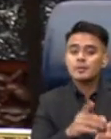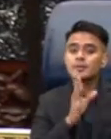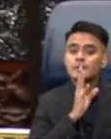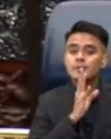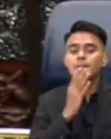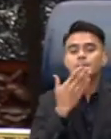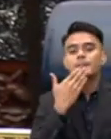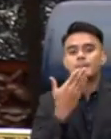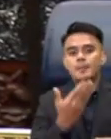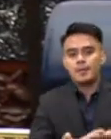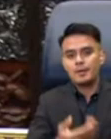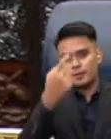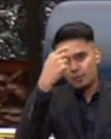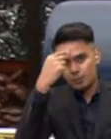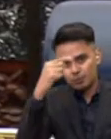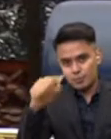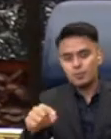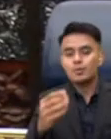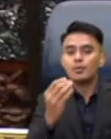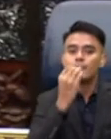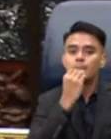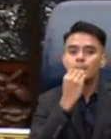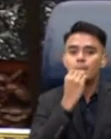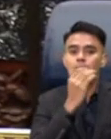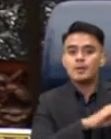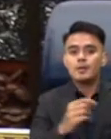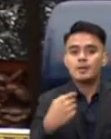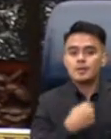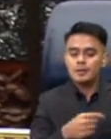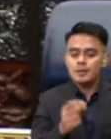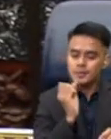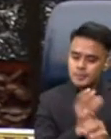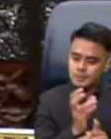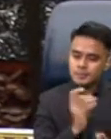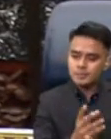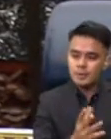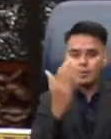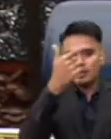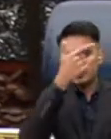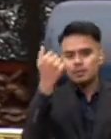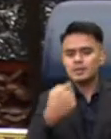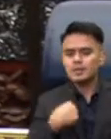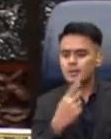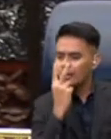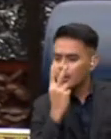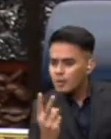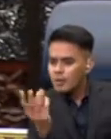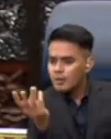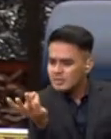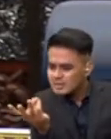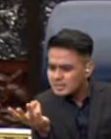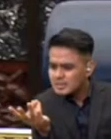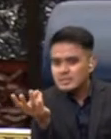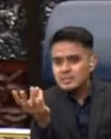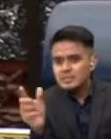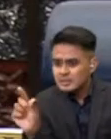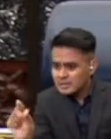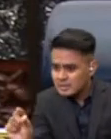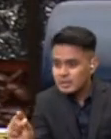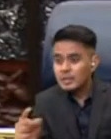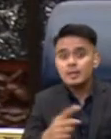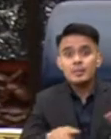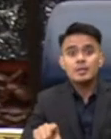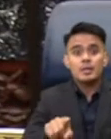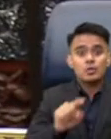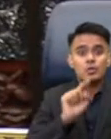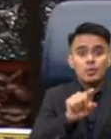baik untuk dimakan dan kita akan berusaha sebab kita nampak Diya kecil tapi bayangkan 1.5